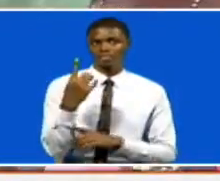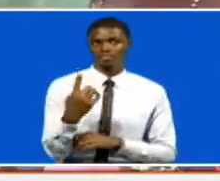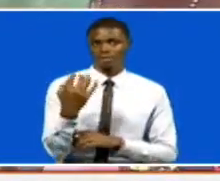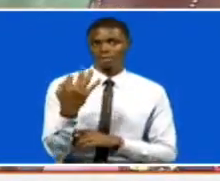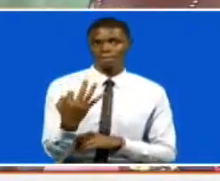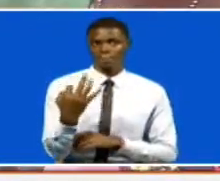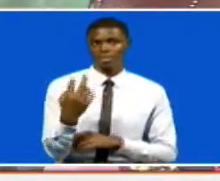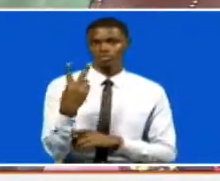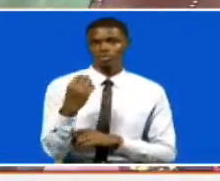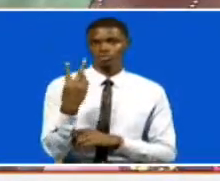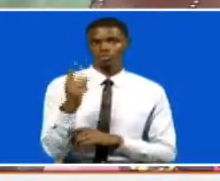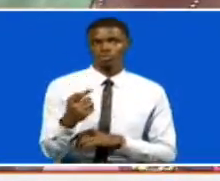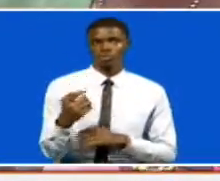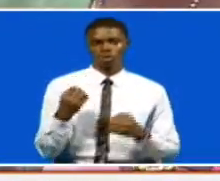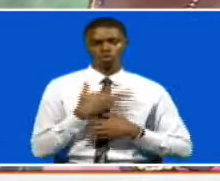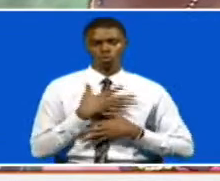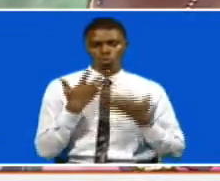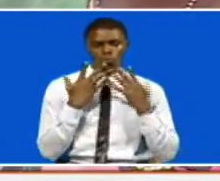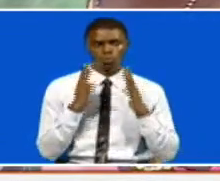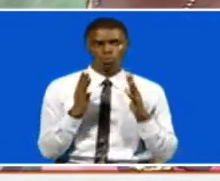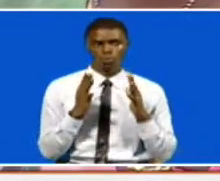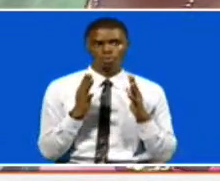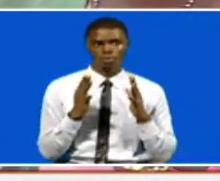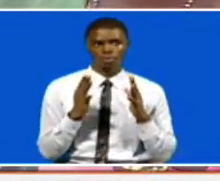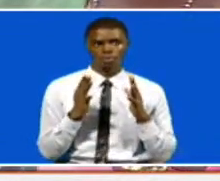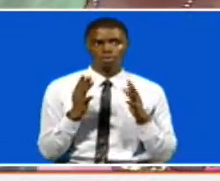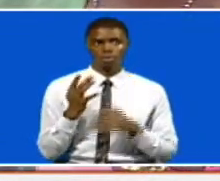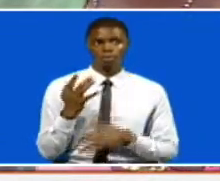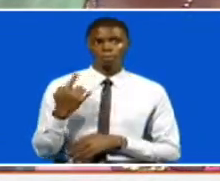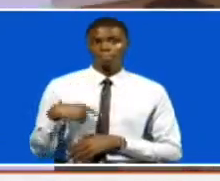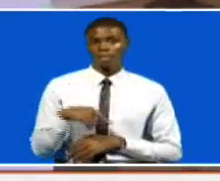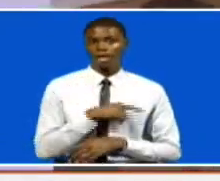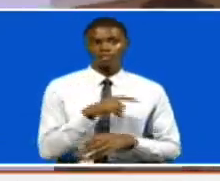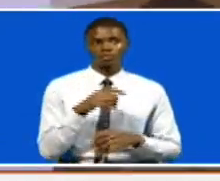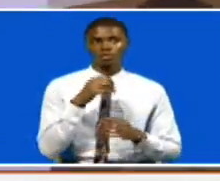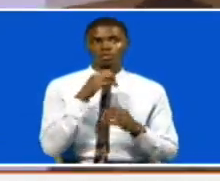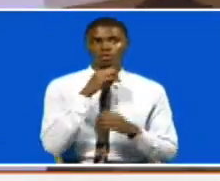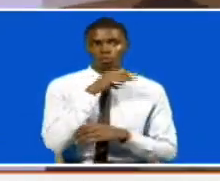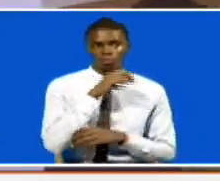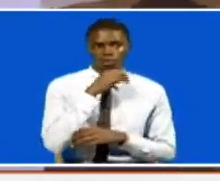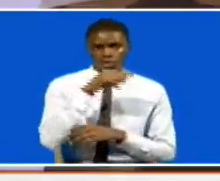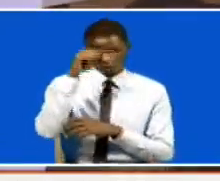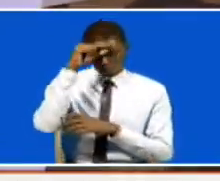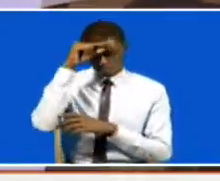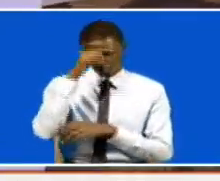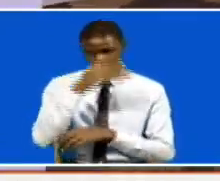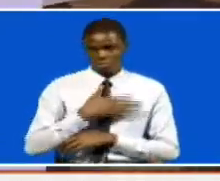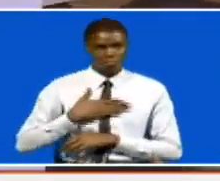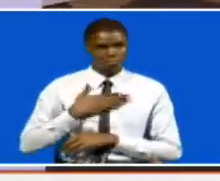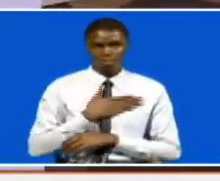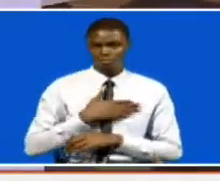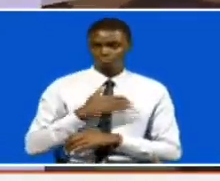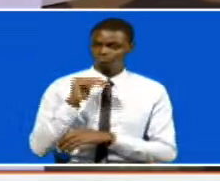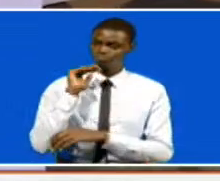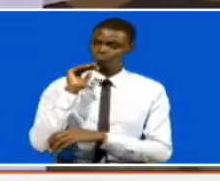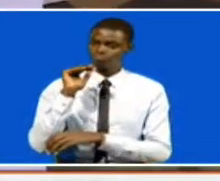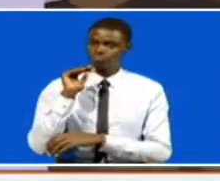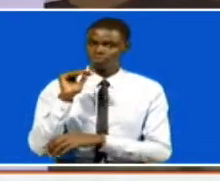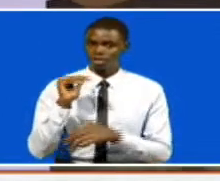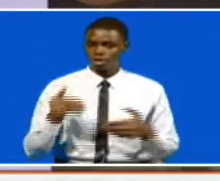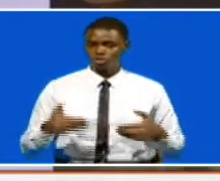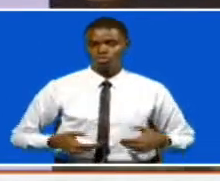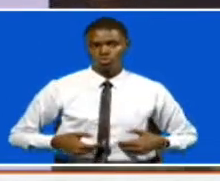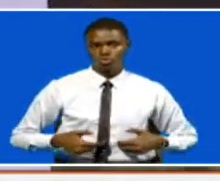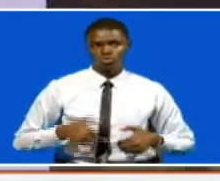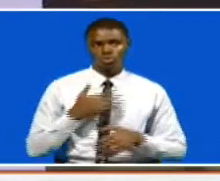March 2021. Imetustusha sana. Mpaka hata sisi tuliongea serikali waangalie vizuri hii vijana wadogo,